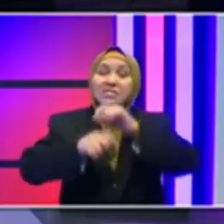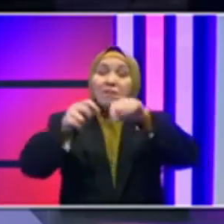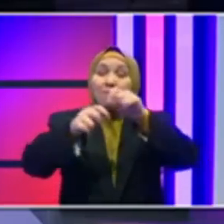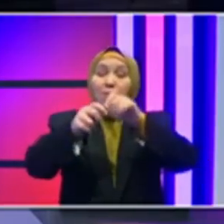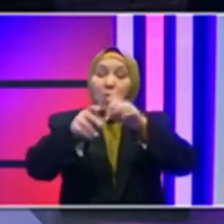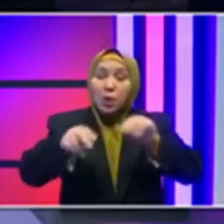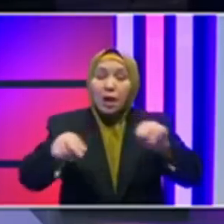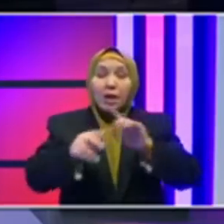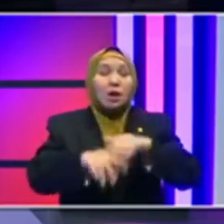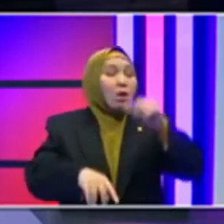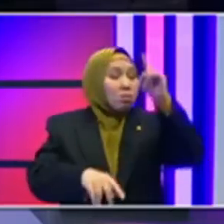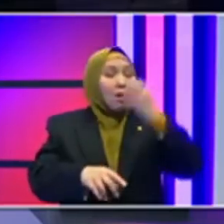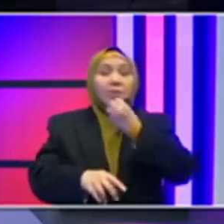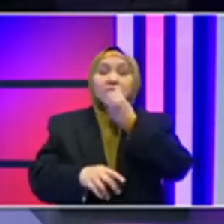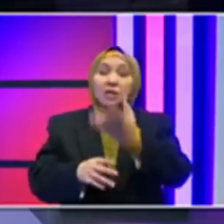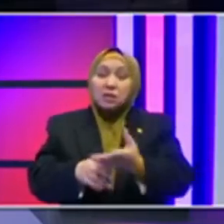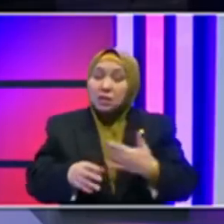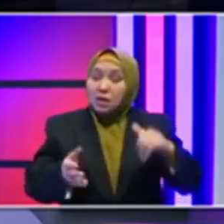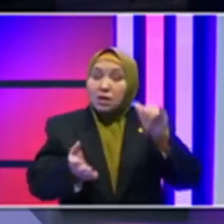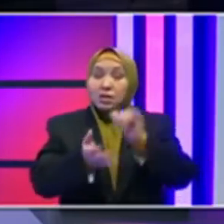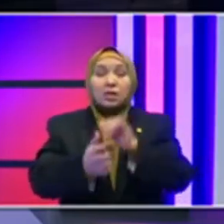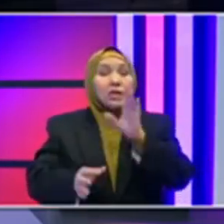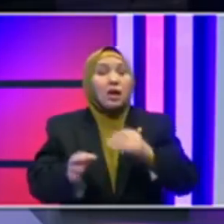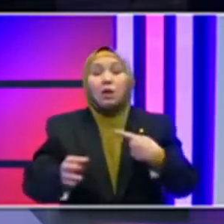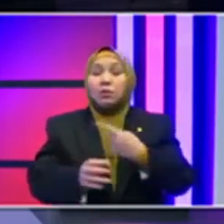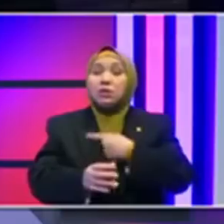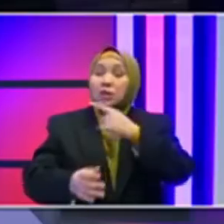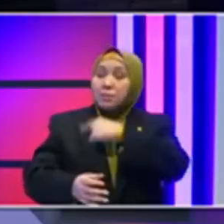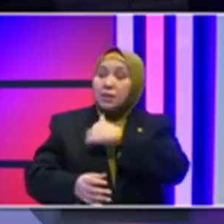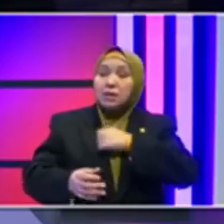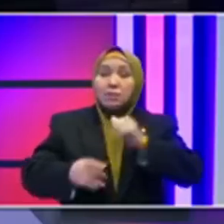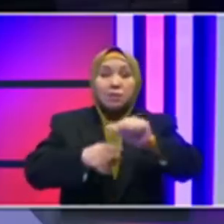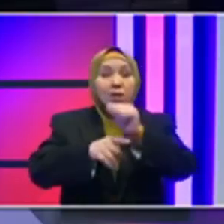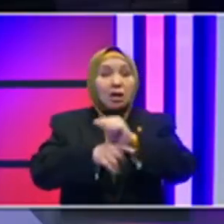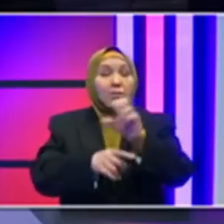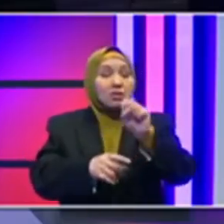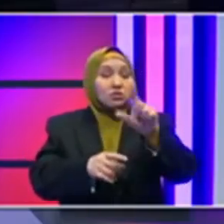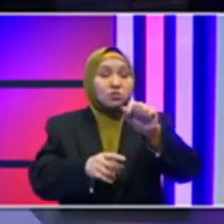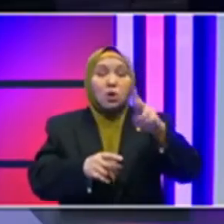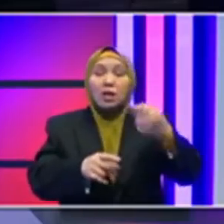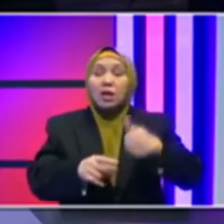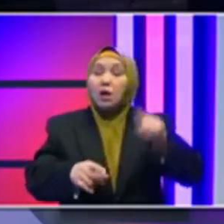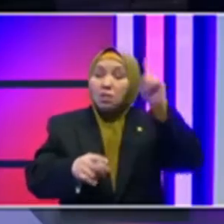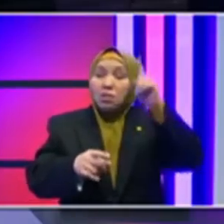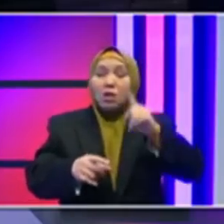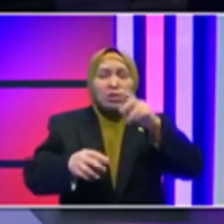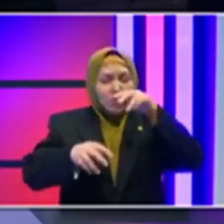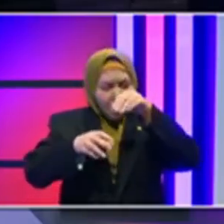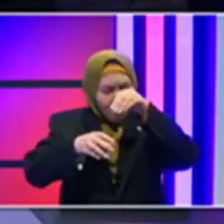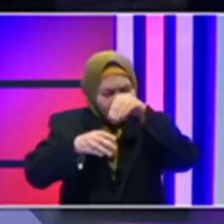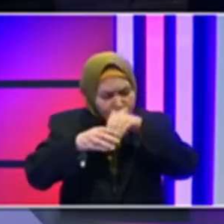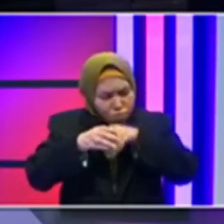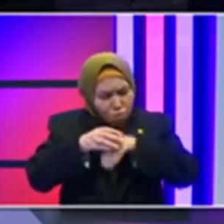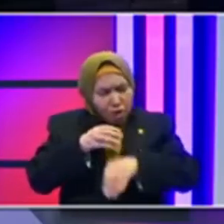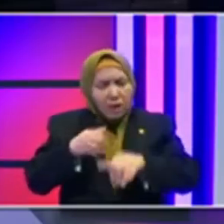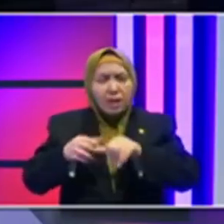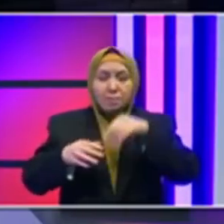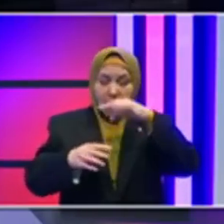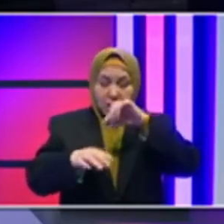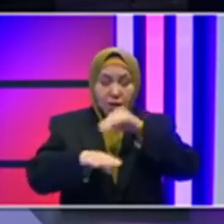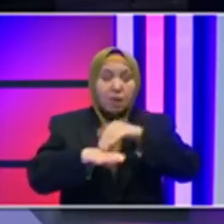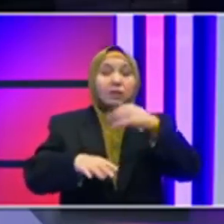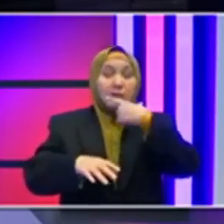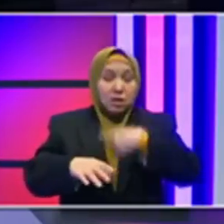di mana Allah menyampaikan bahwa kalau kita beriman beramal saleh Allah masukkan Allah tanamkan pada diri kita